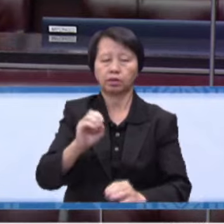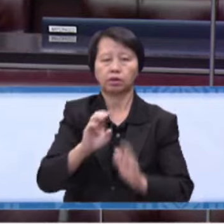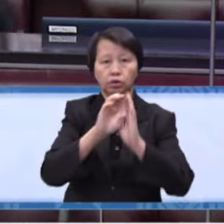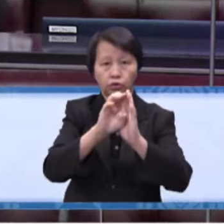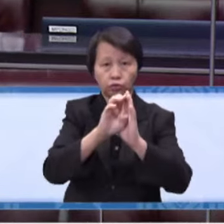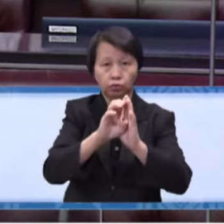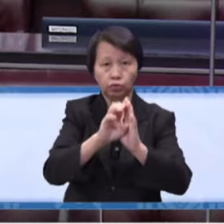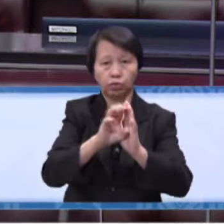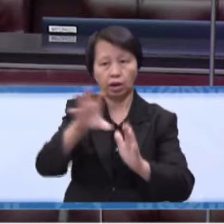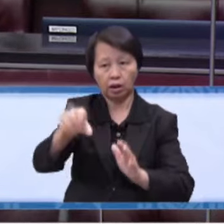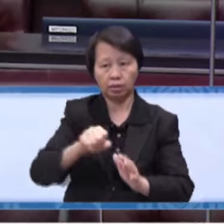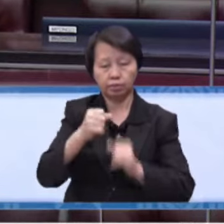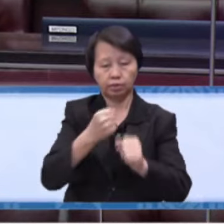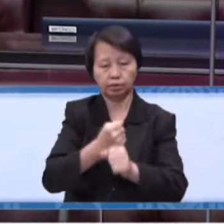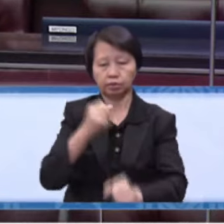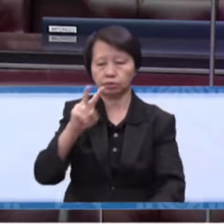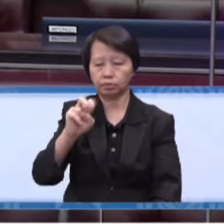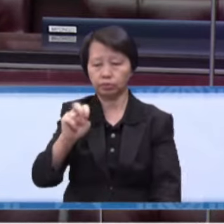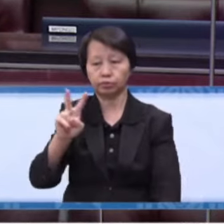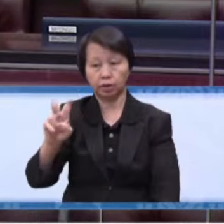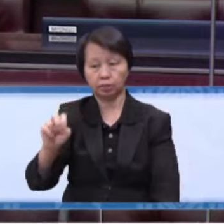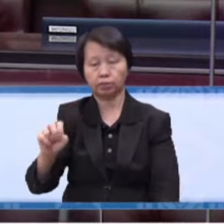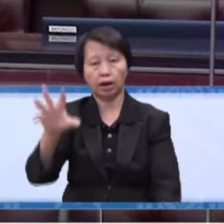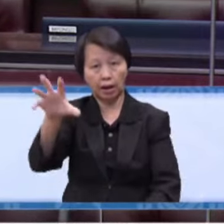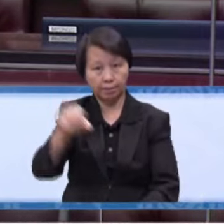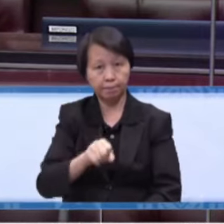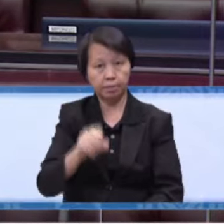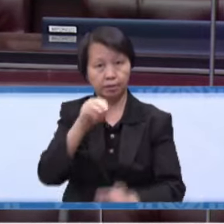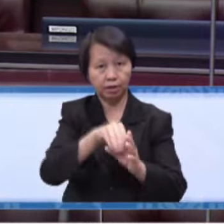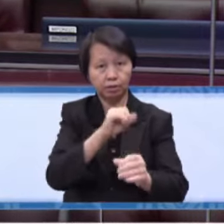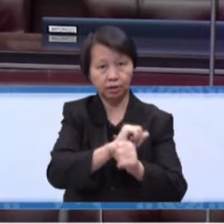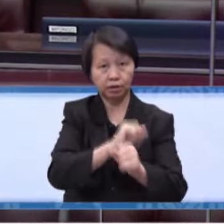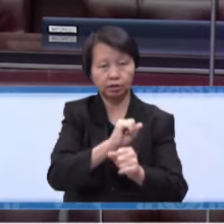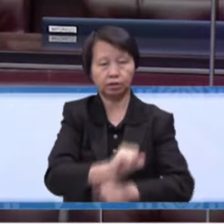pengambilan bagi tahun 2020 adalah teramai